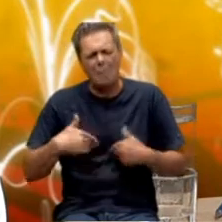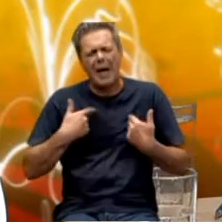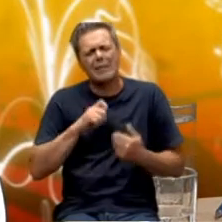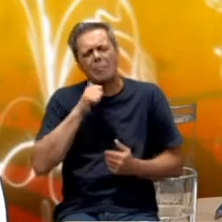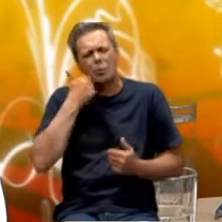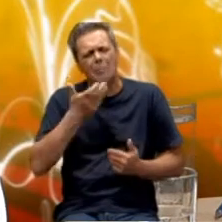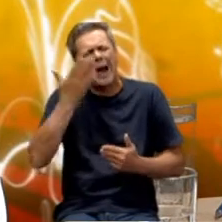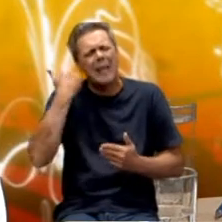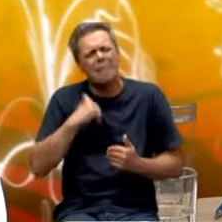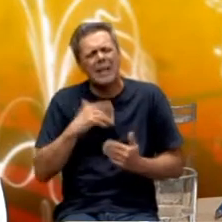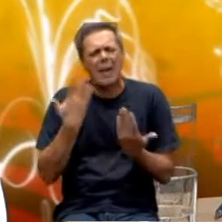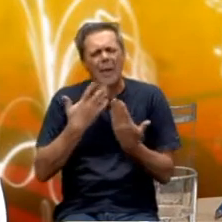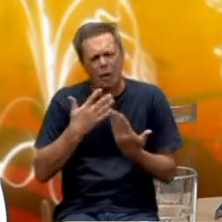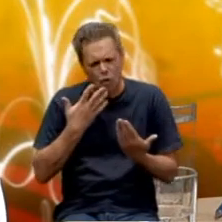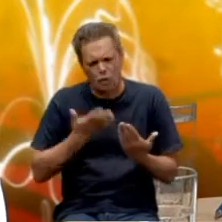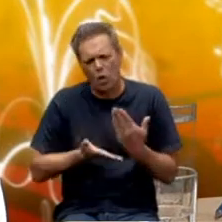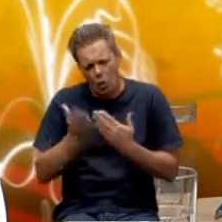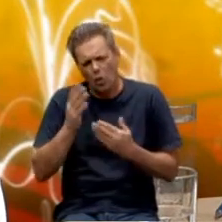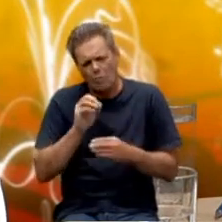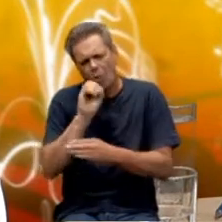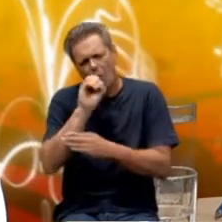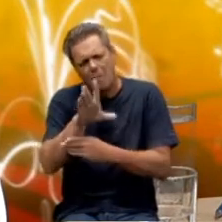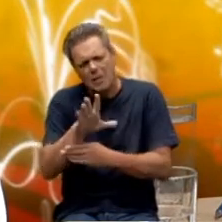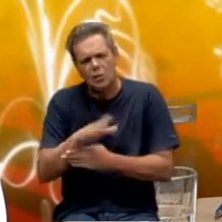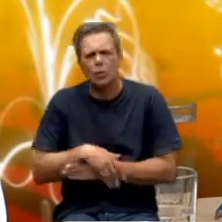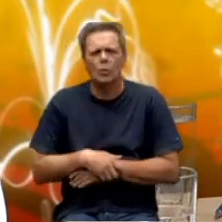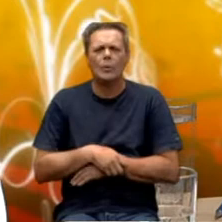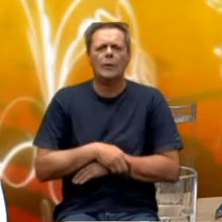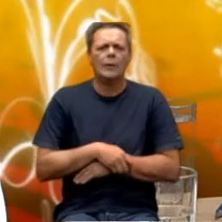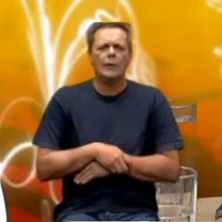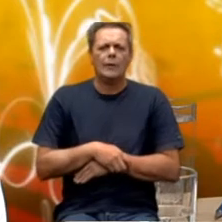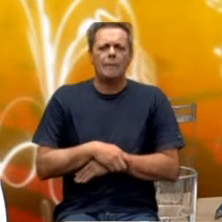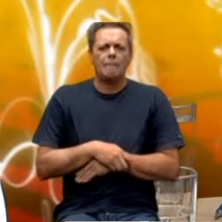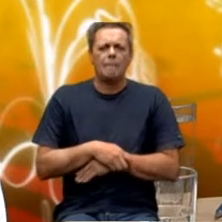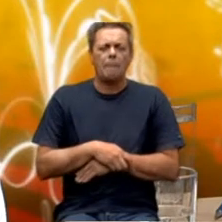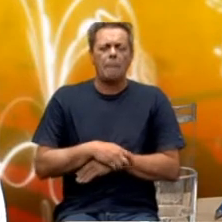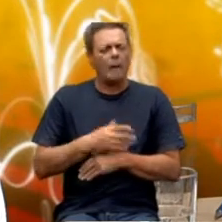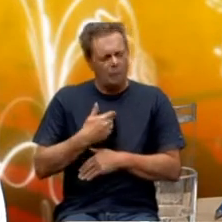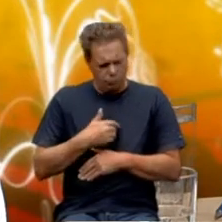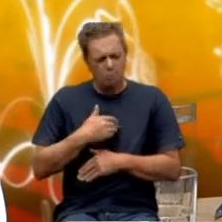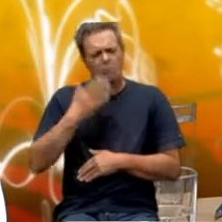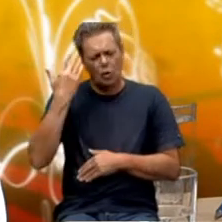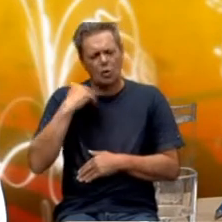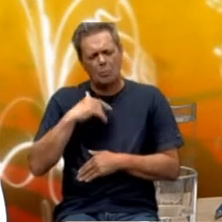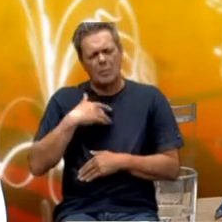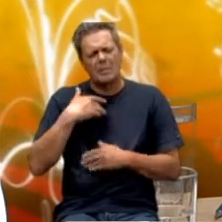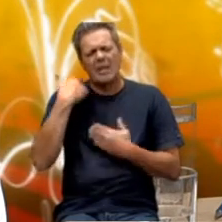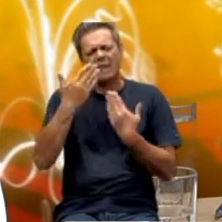Ali prije nego ipak odem u emisiju, prošli put sam se zahvalila Slavici, a sad ću se zahvaliti Miri iz